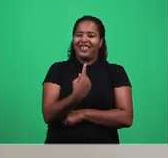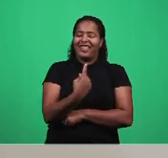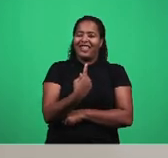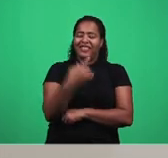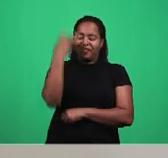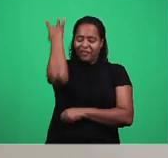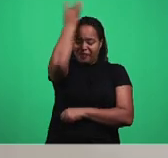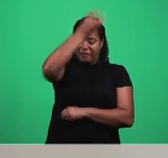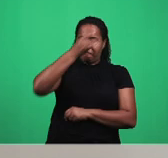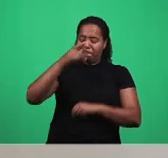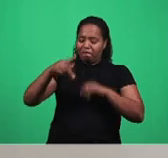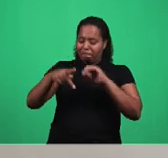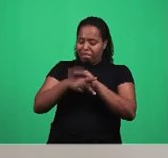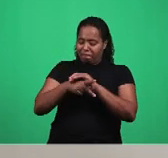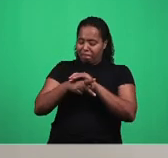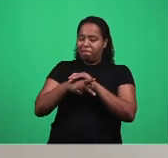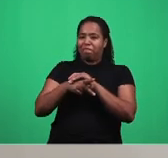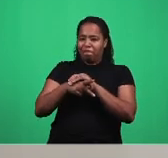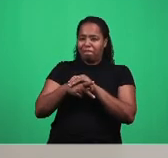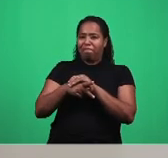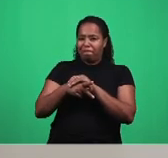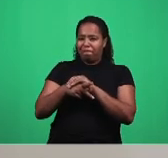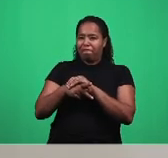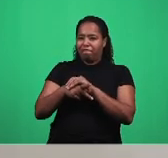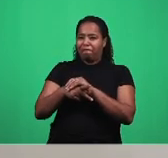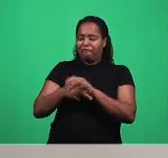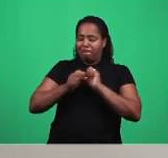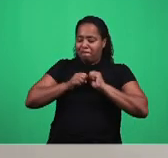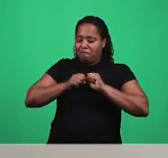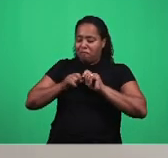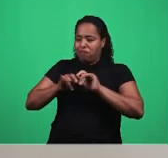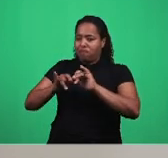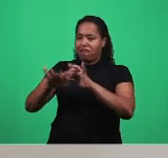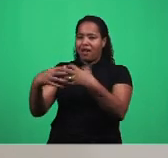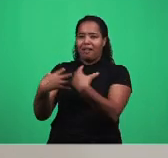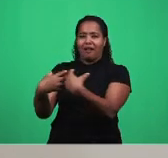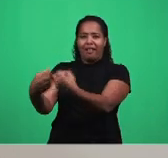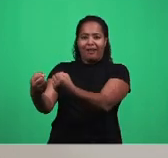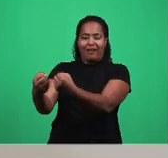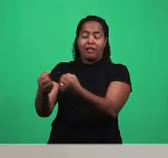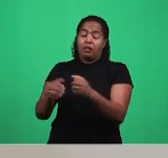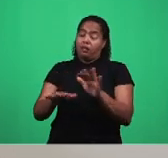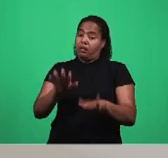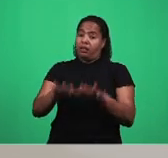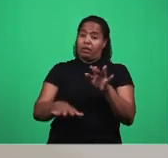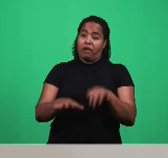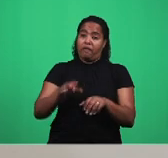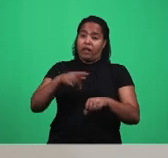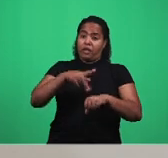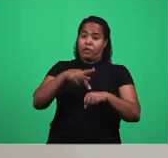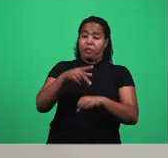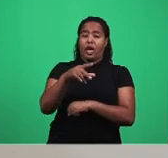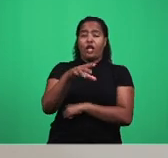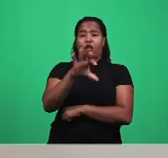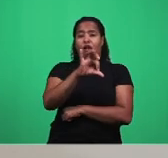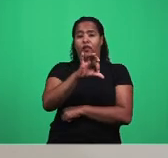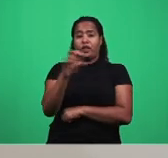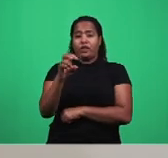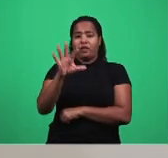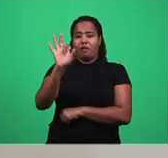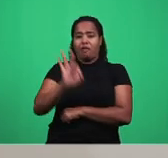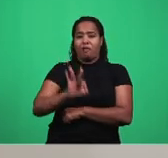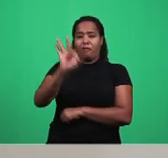a touché déjà plus de 95% des pays du continent africain. Mes frères et sœurs, nous aimons